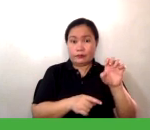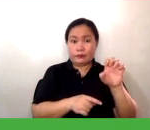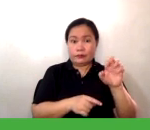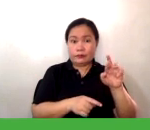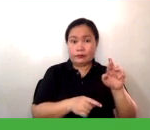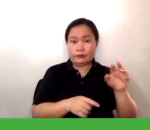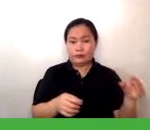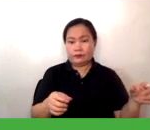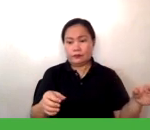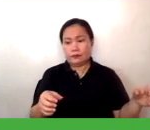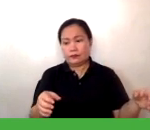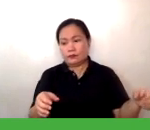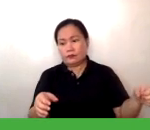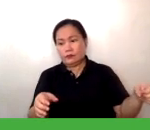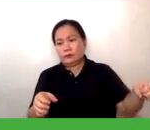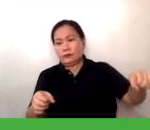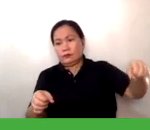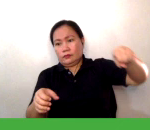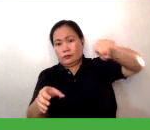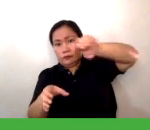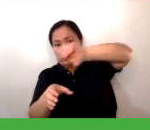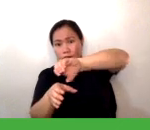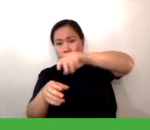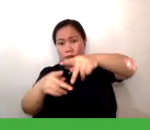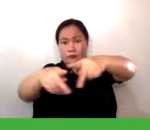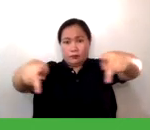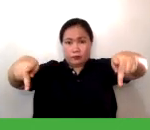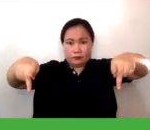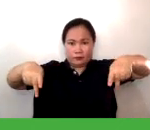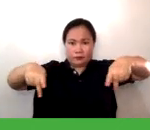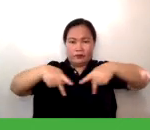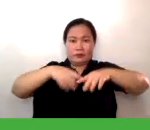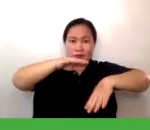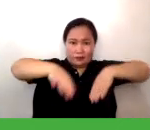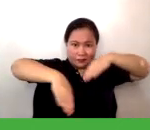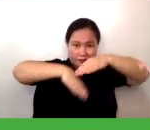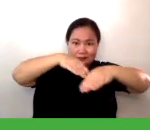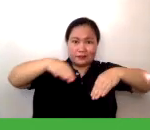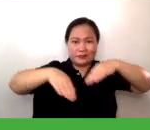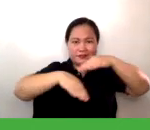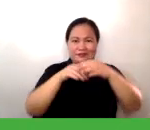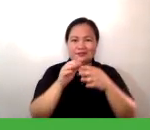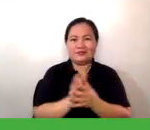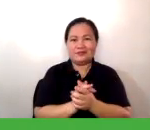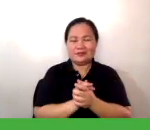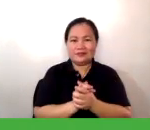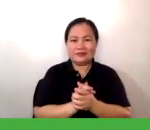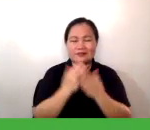i-filled na water doon sa ating pool. Okay?